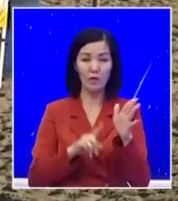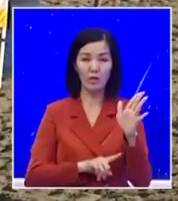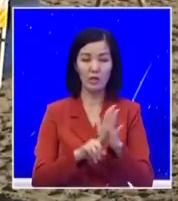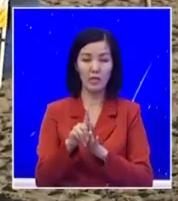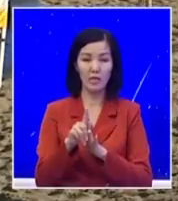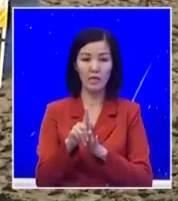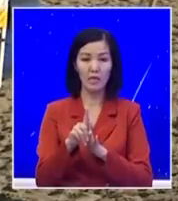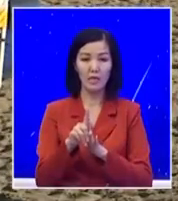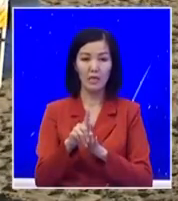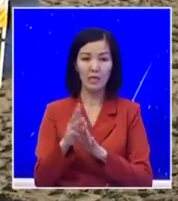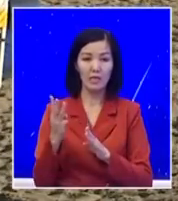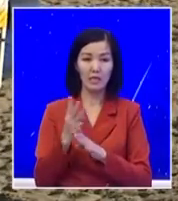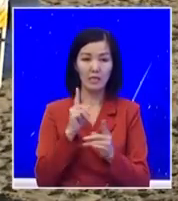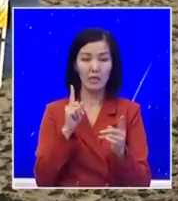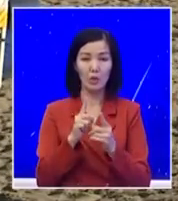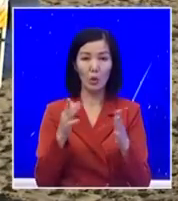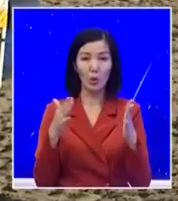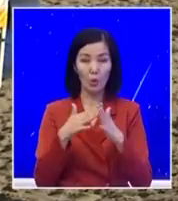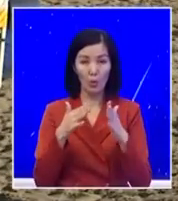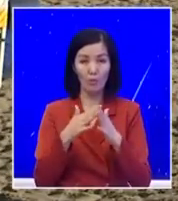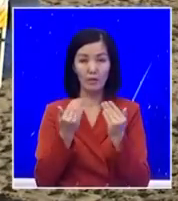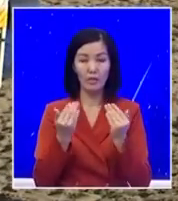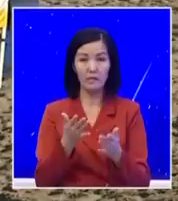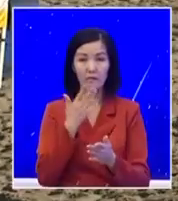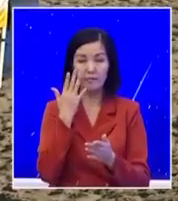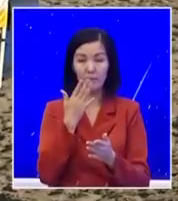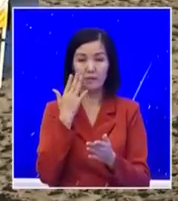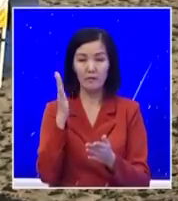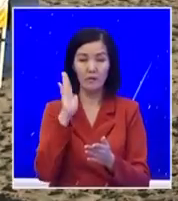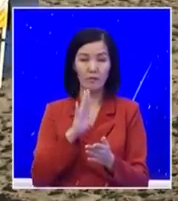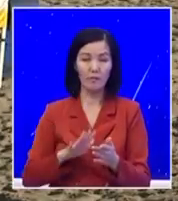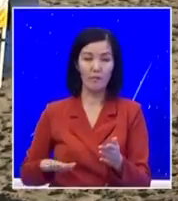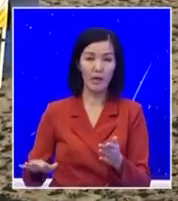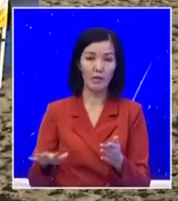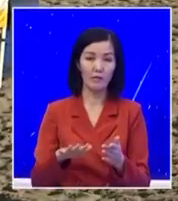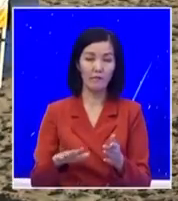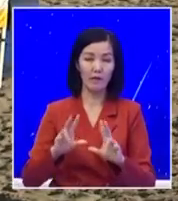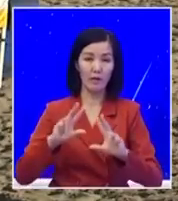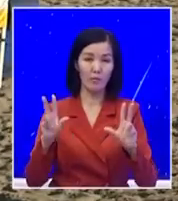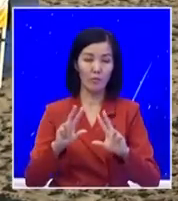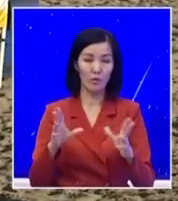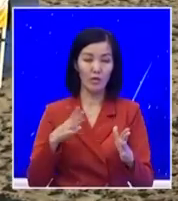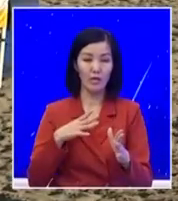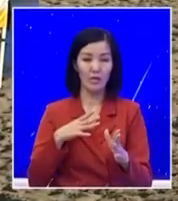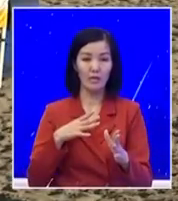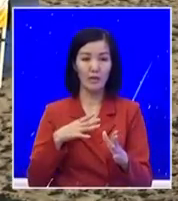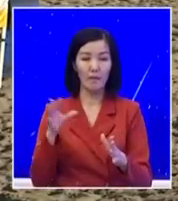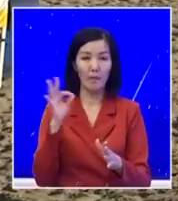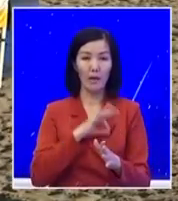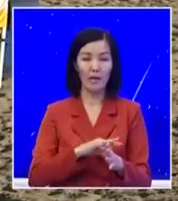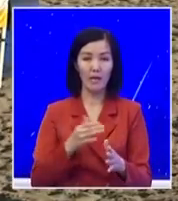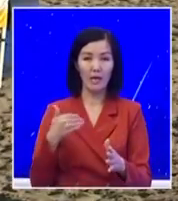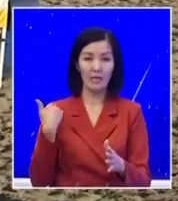третий сбор дома и на свежем воздухе, и на пляжном волейболе. Ну и плюс пляжный волейбол полезен тем,